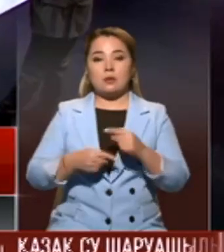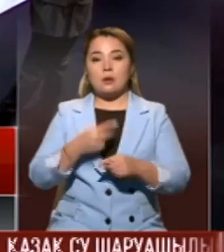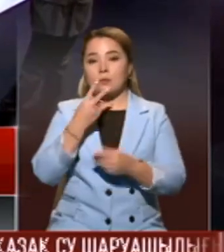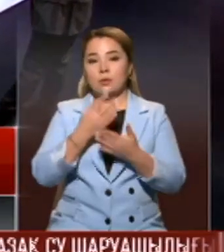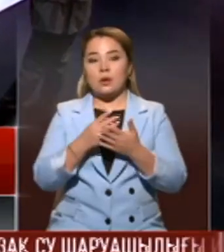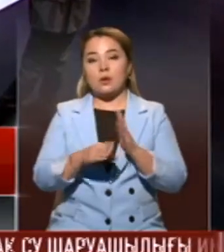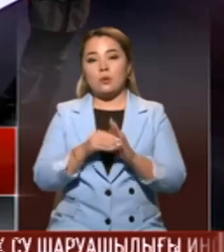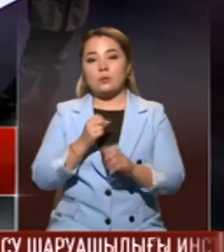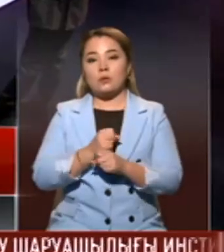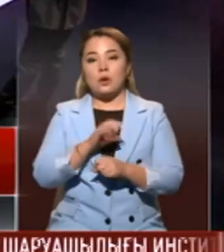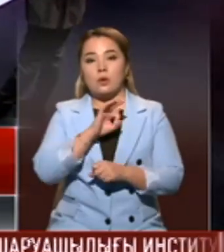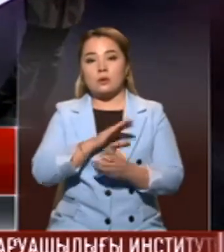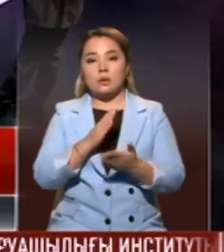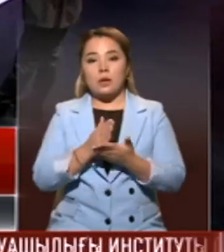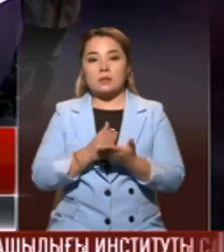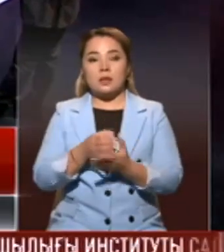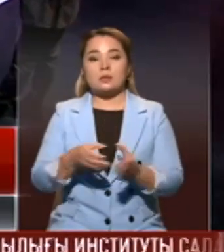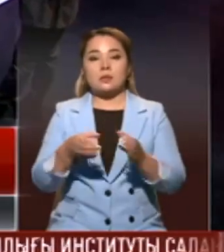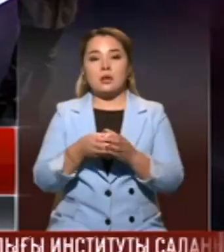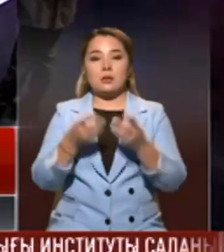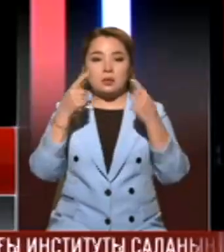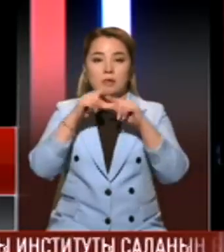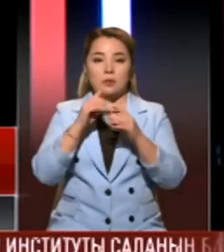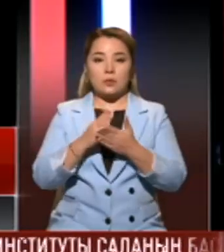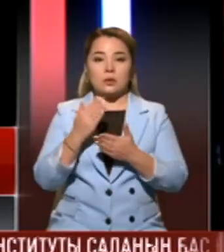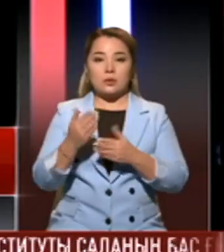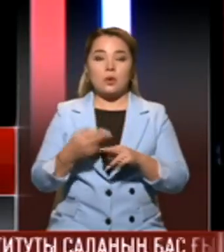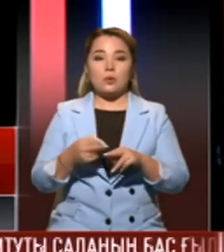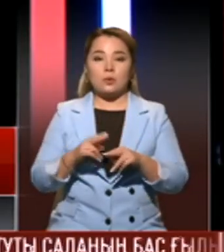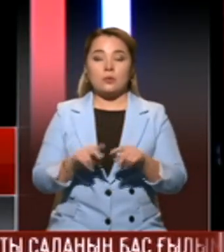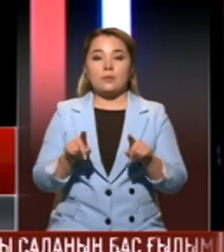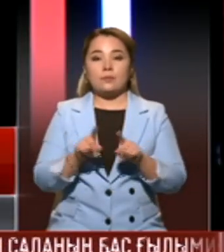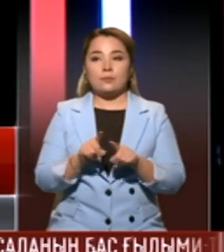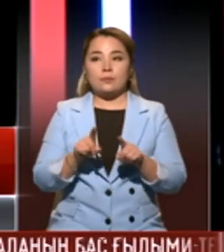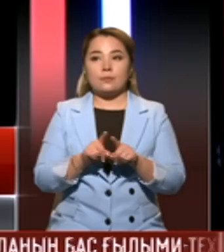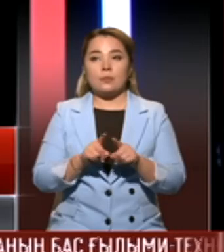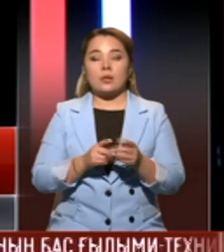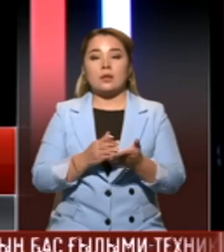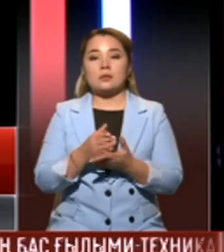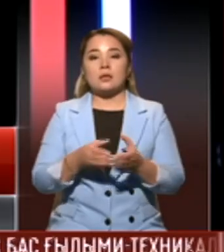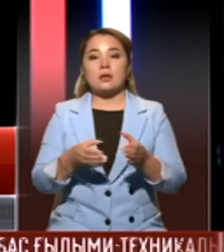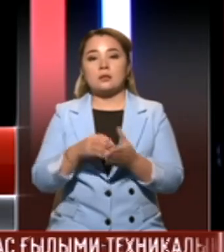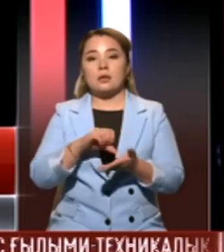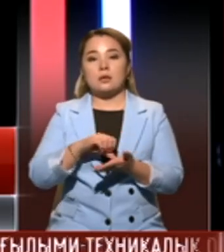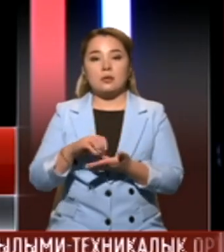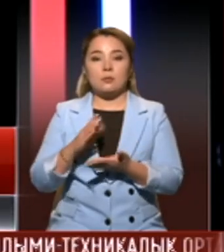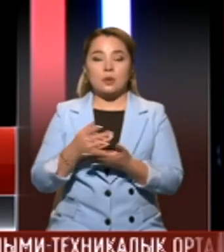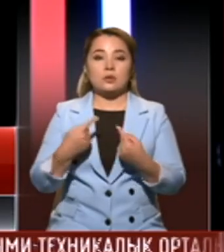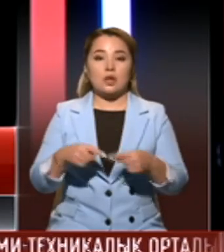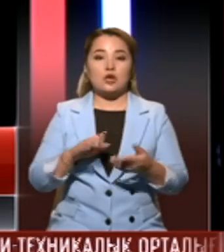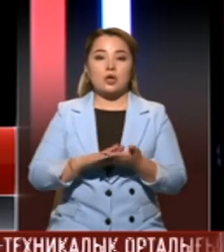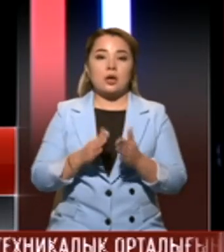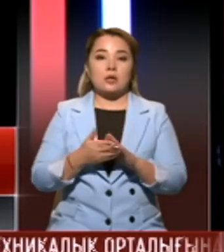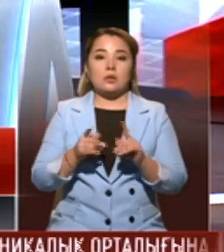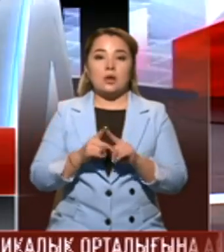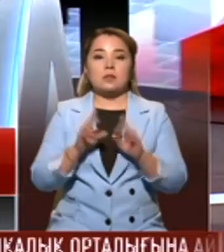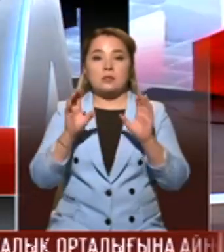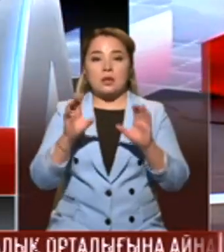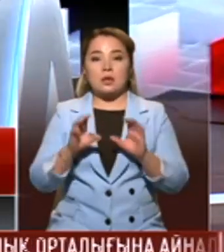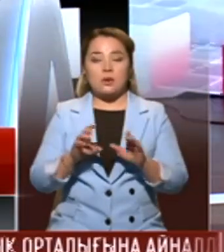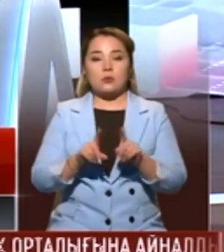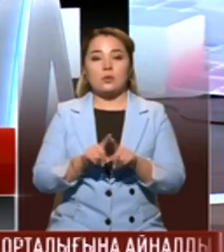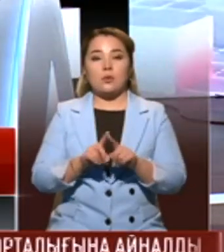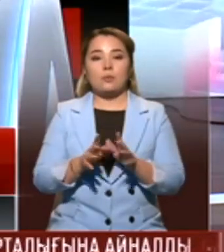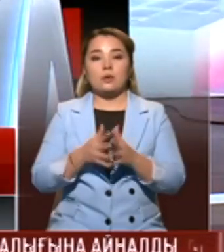қолданылуы мүмкін. Саяси технология болуы мүмкін, иә. Енді бұл саясат қой. Кейбір жағдайда заңды белінен